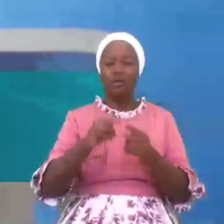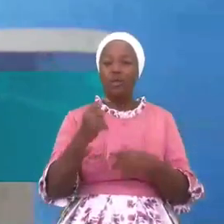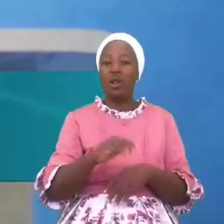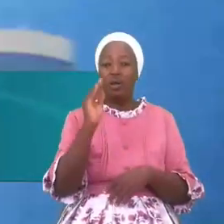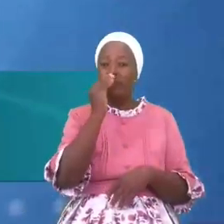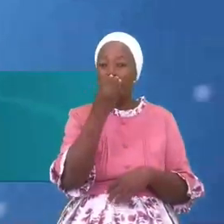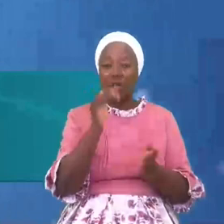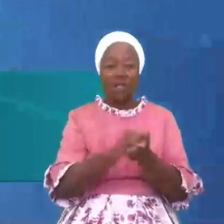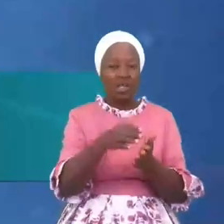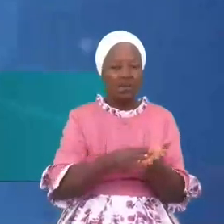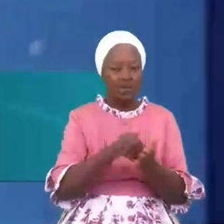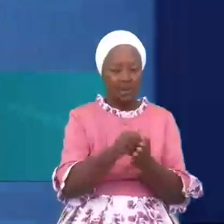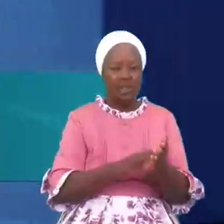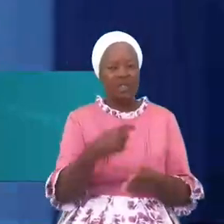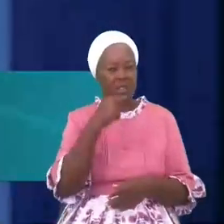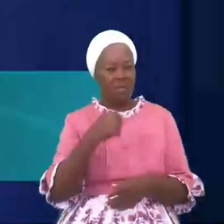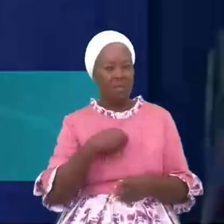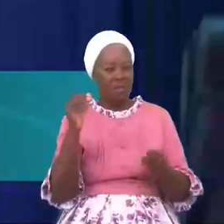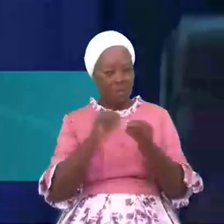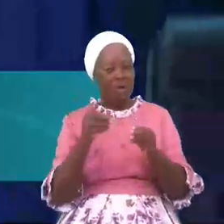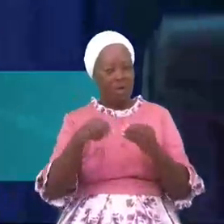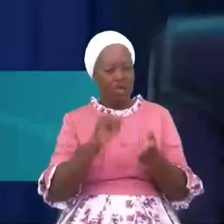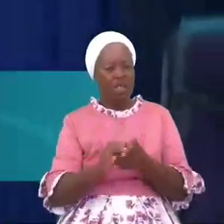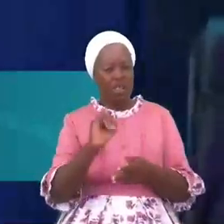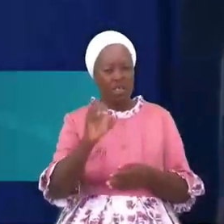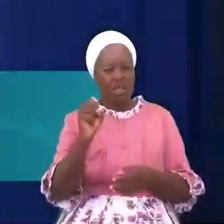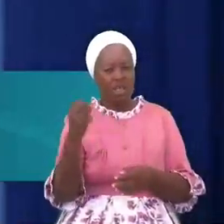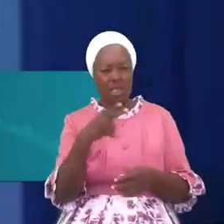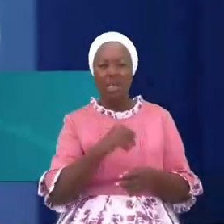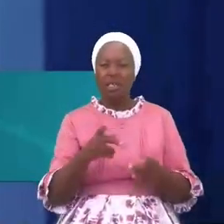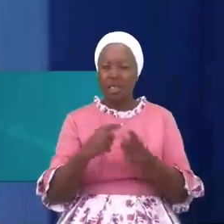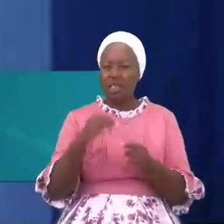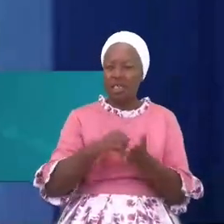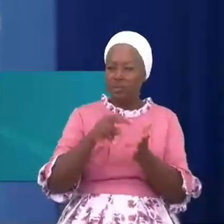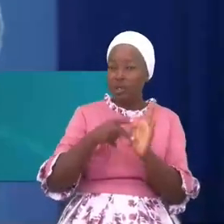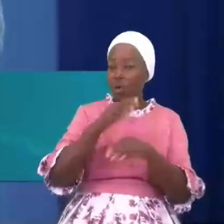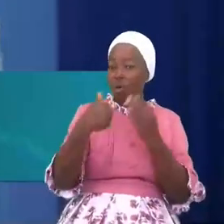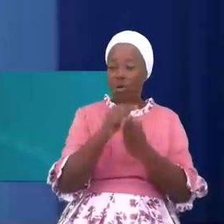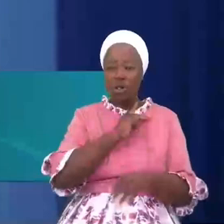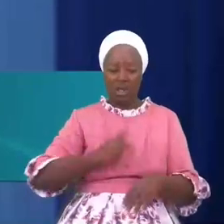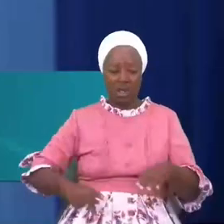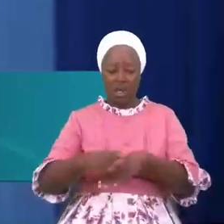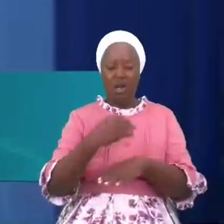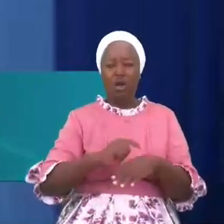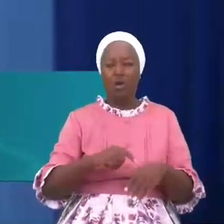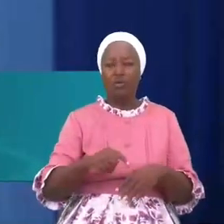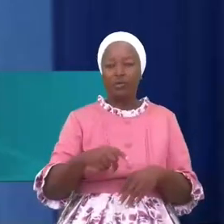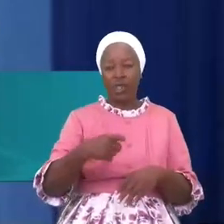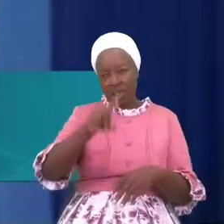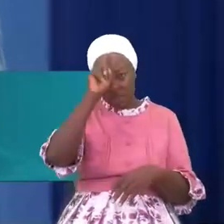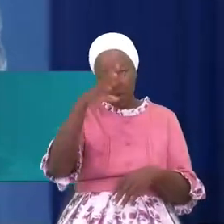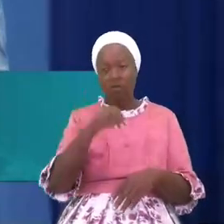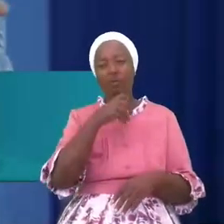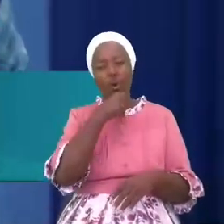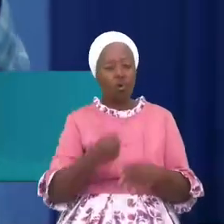tombe. Dites-moi plus davantage, Ésaïe. Il veut dire que tous les empires des Égyptiens des temps